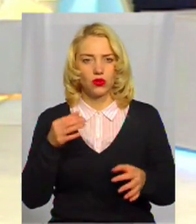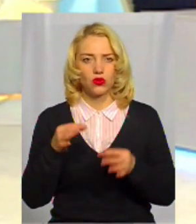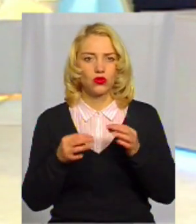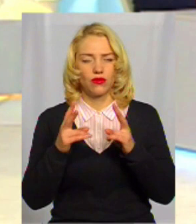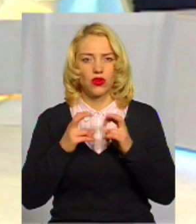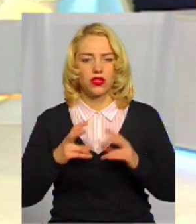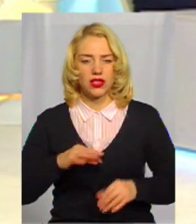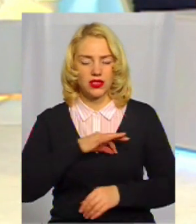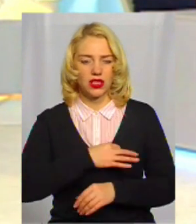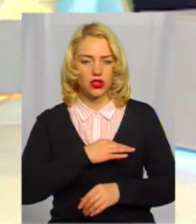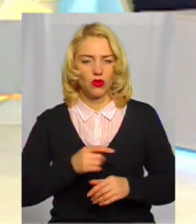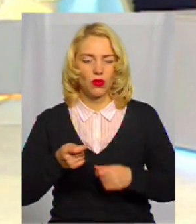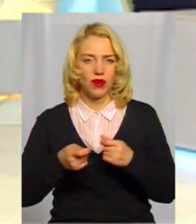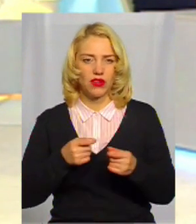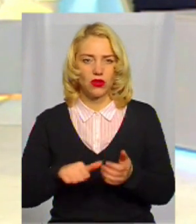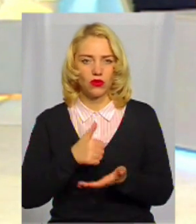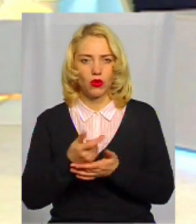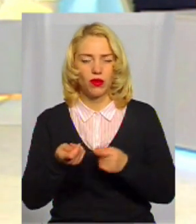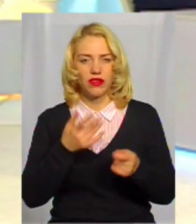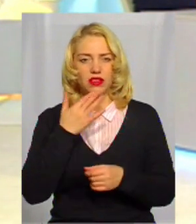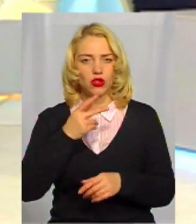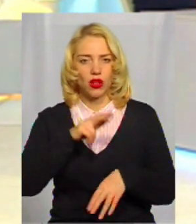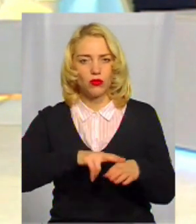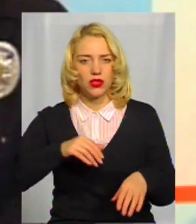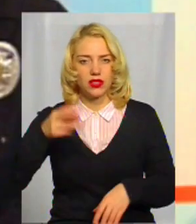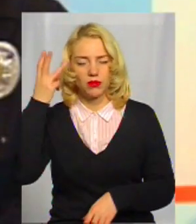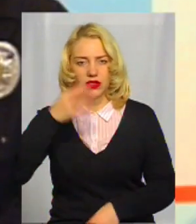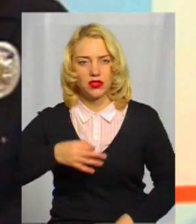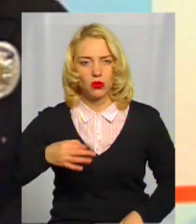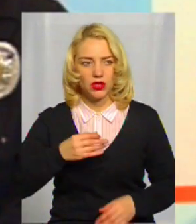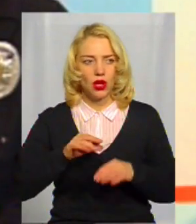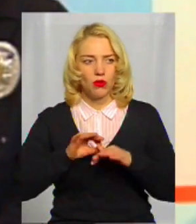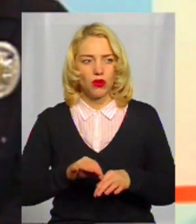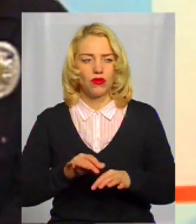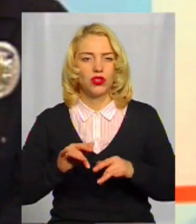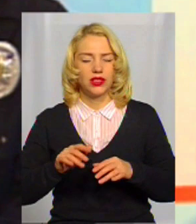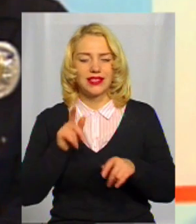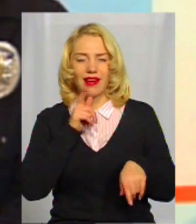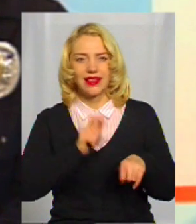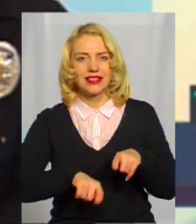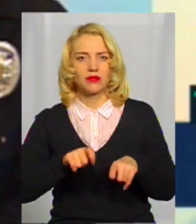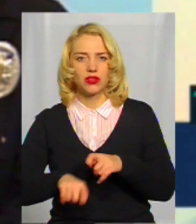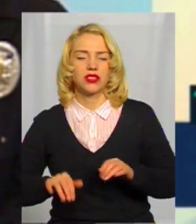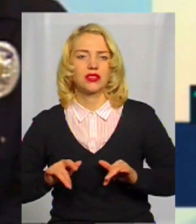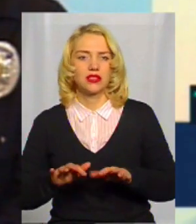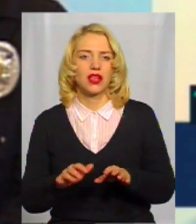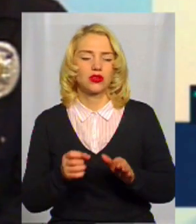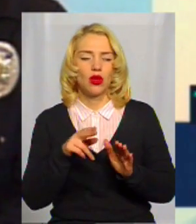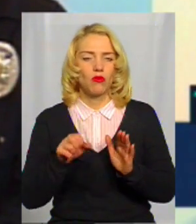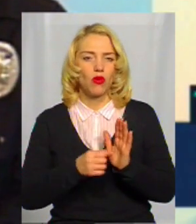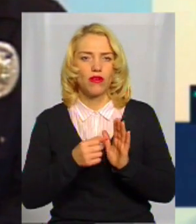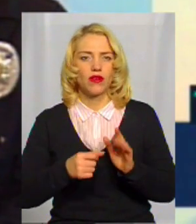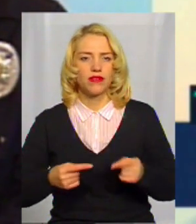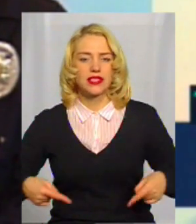розслідування слідчим управлінням Головного управління Національної поліції Хмельницької області. Проводиться ряд експертиз, заходів по встановленню винної